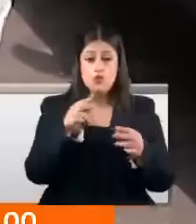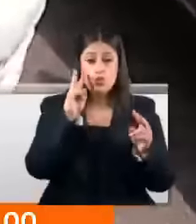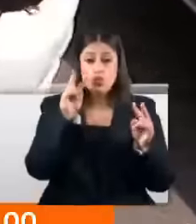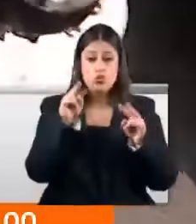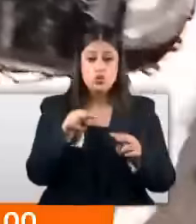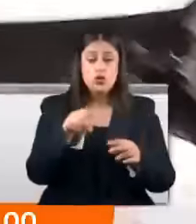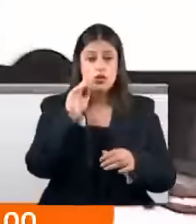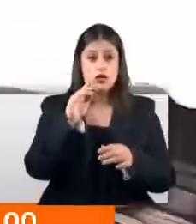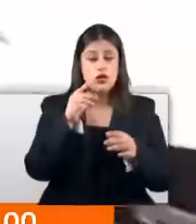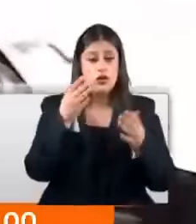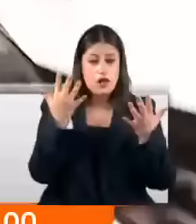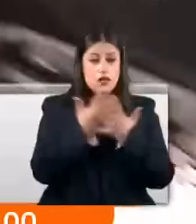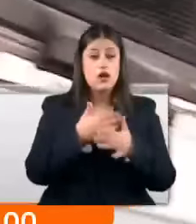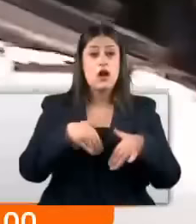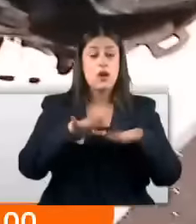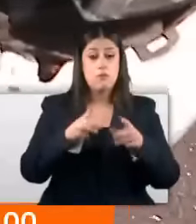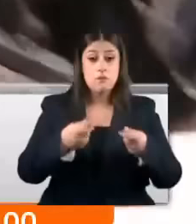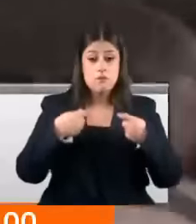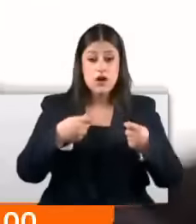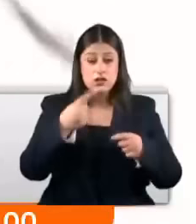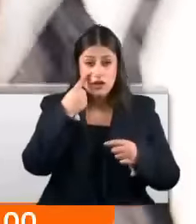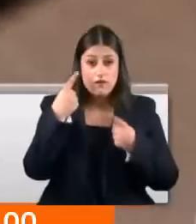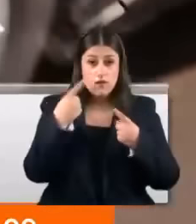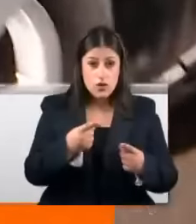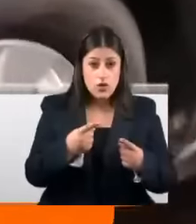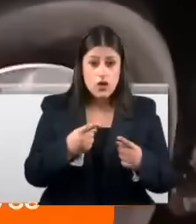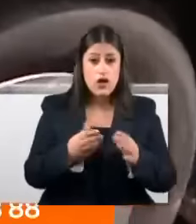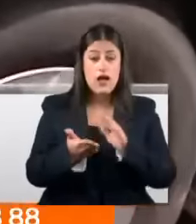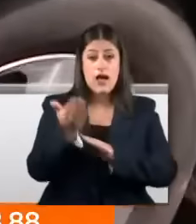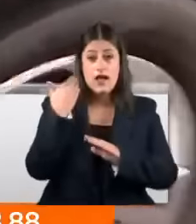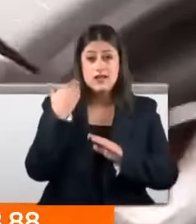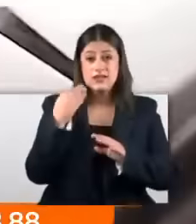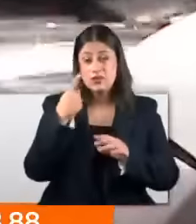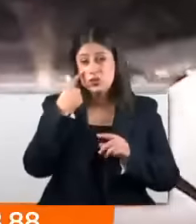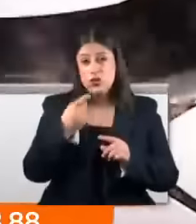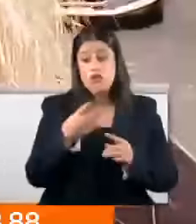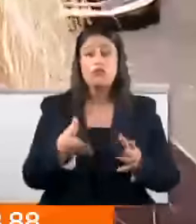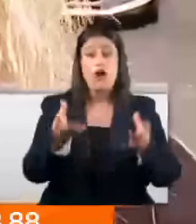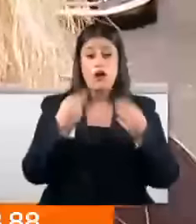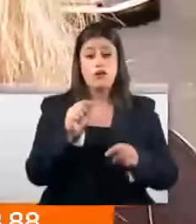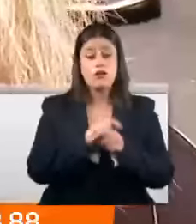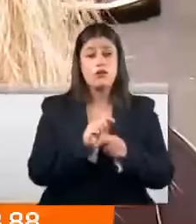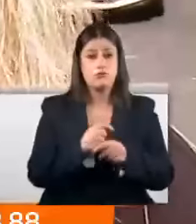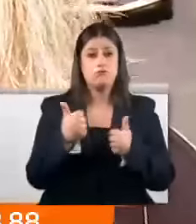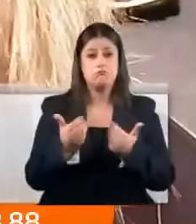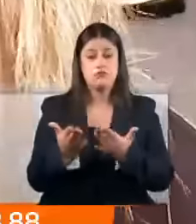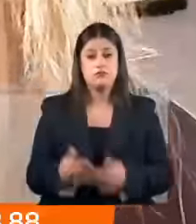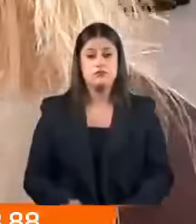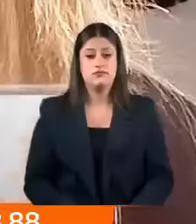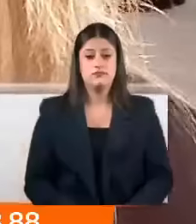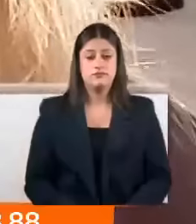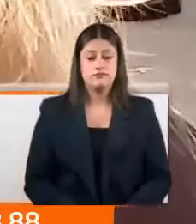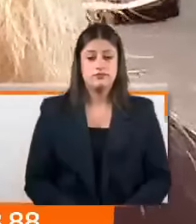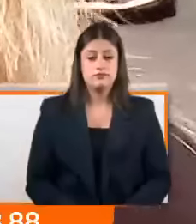sizi yanıltmasın. Masraf yaparak eski halinden daha iyi hale bile gelebilecekler. İkinci elde ve sıfırda araç